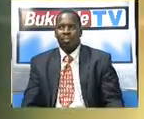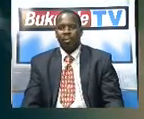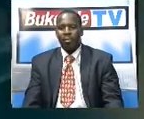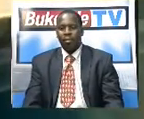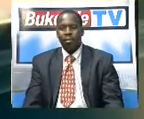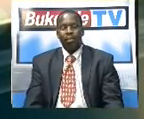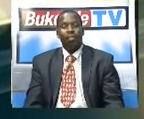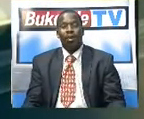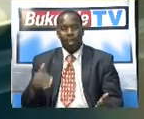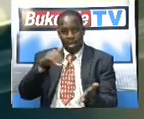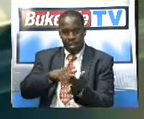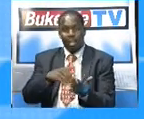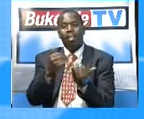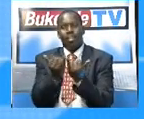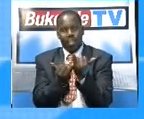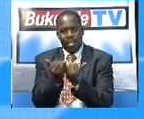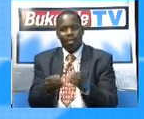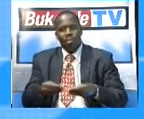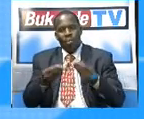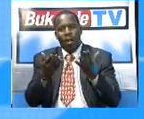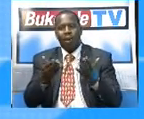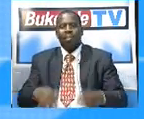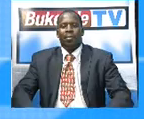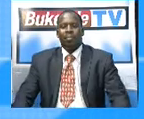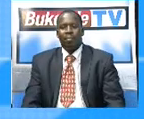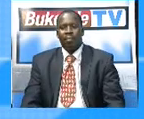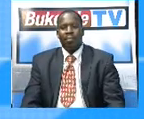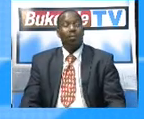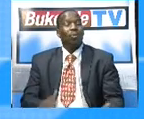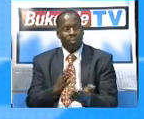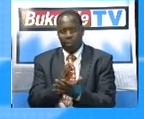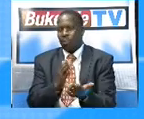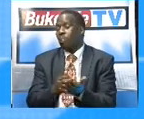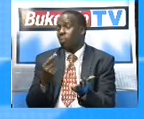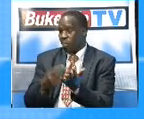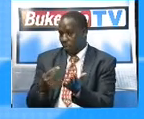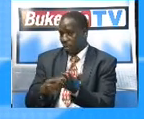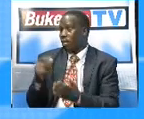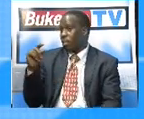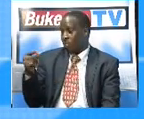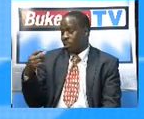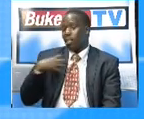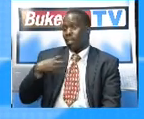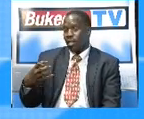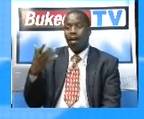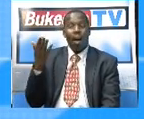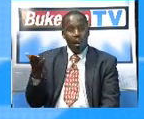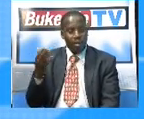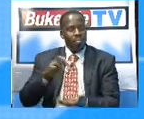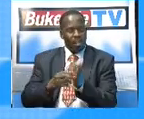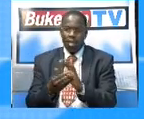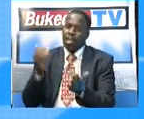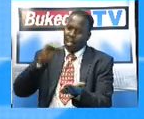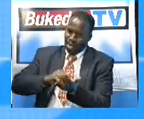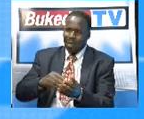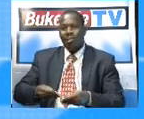Buli lwa mukaga mugataliiko nfuufu. Dela Uganda Zabu tewera bidanti tujja kuba tukutusaka ebirale